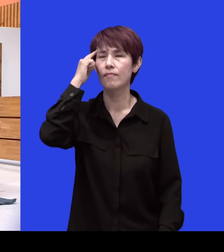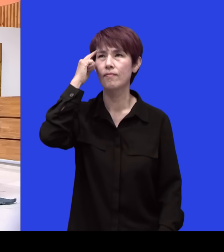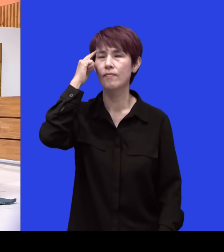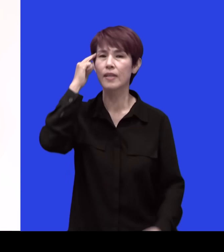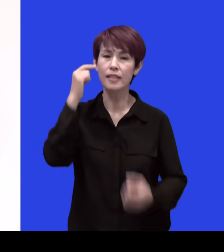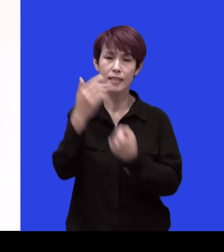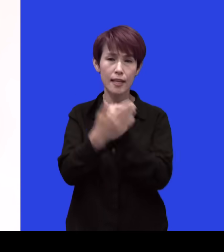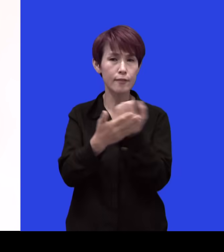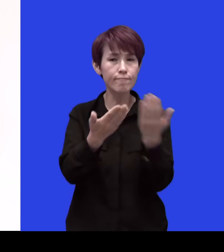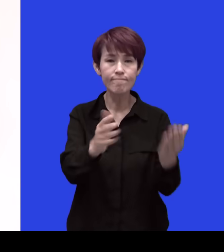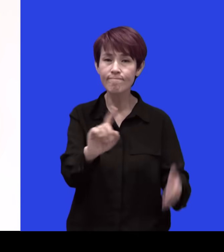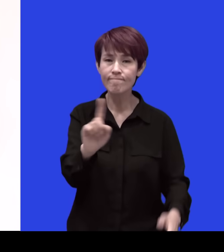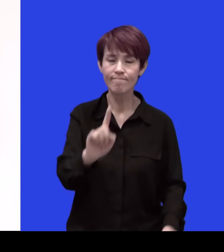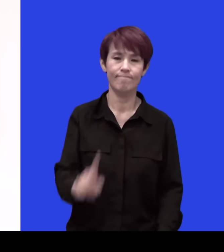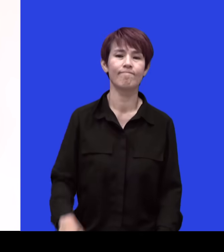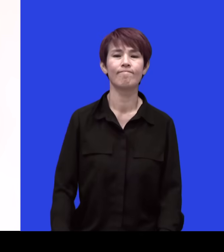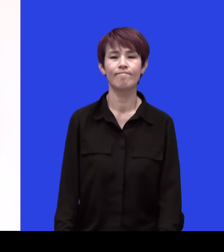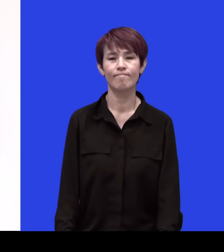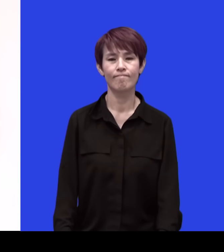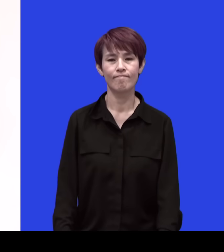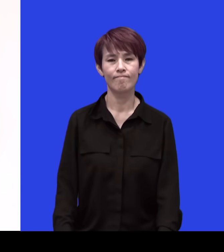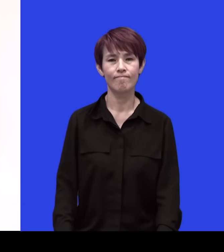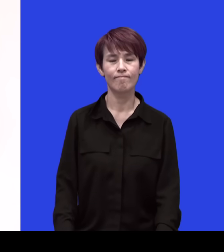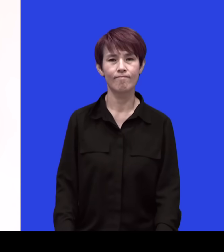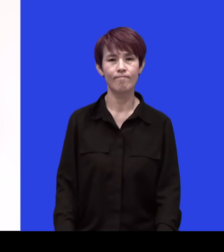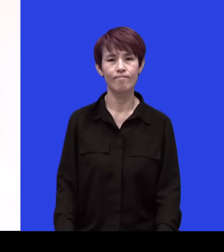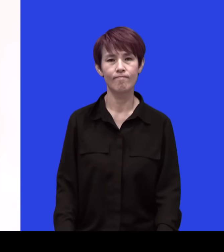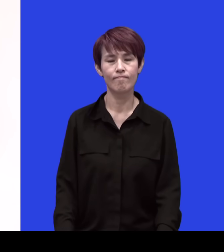은혜를 주시던가요? 그러니까 그때